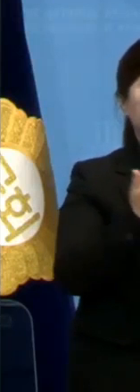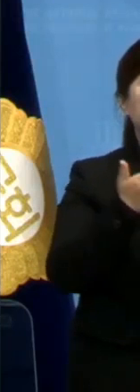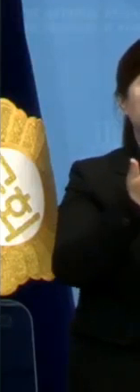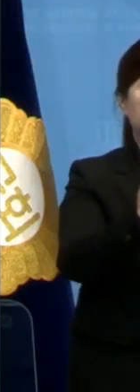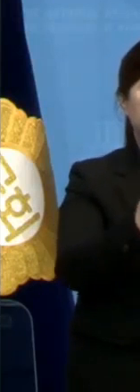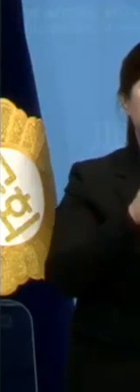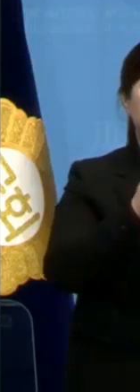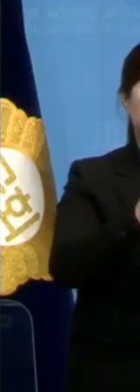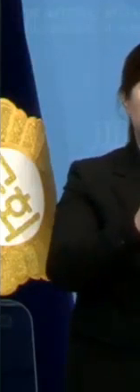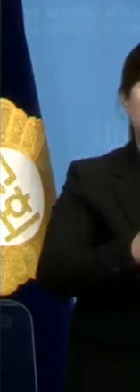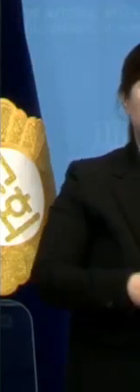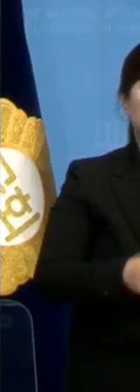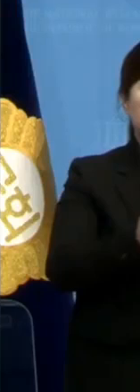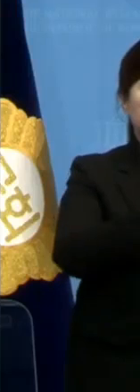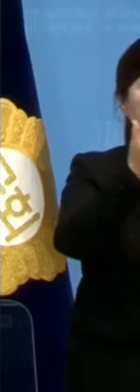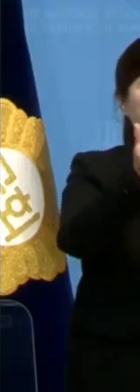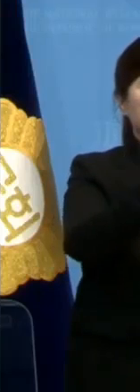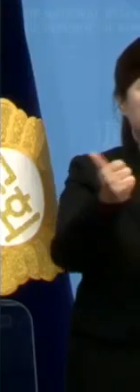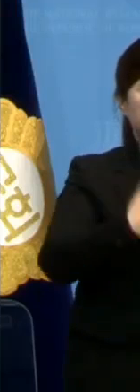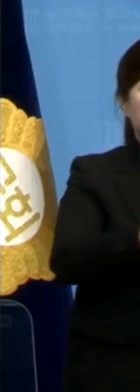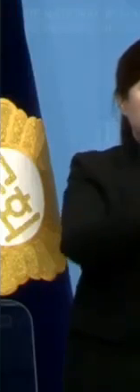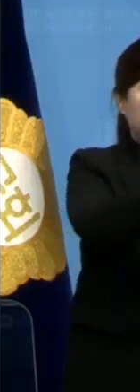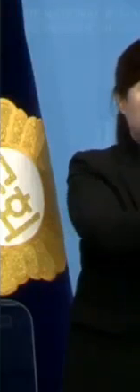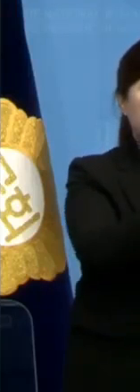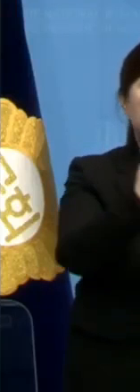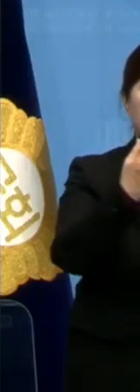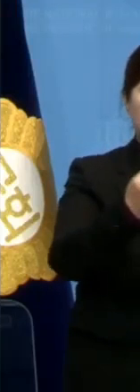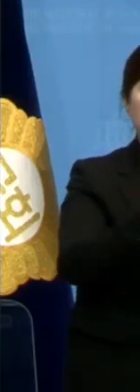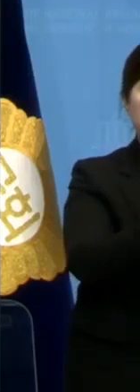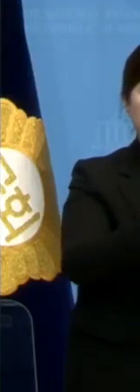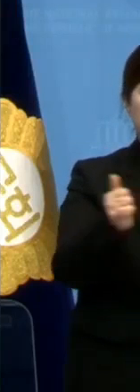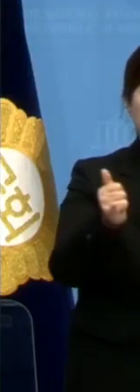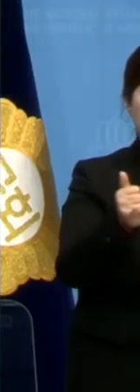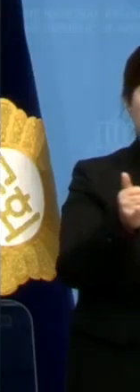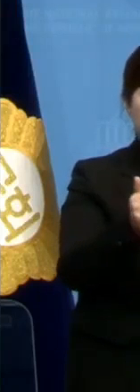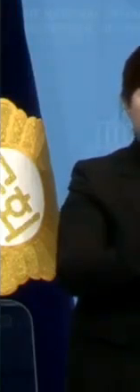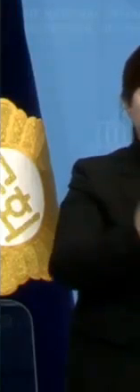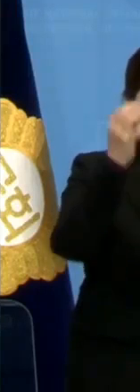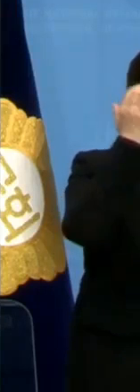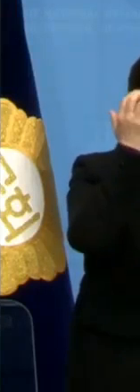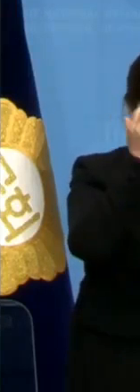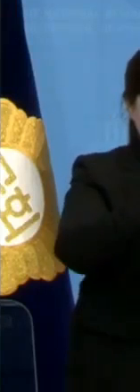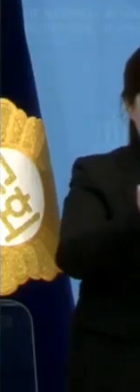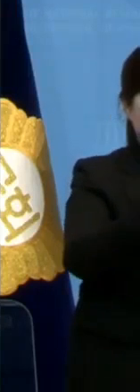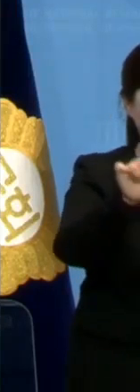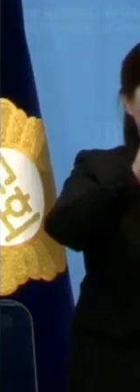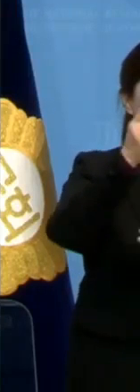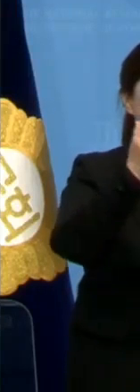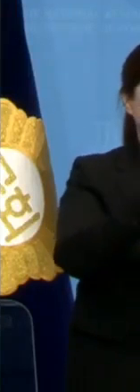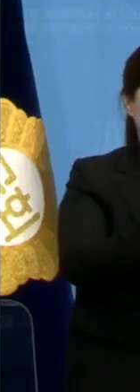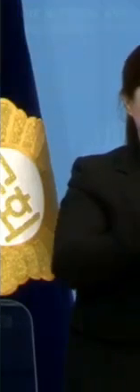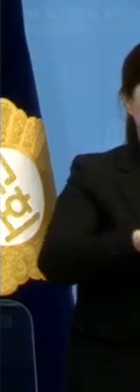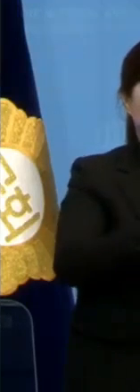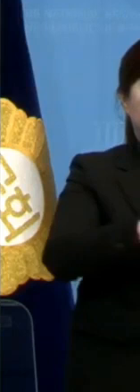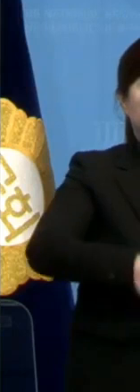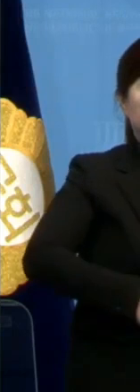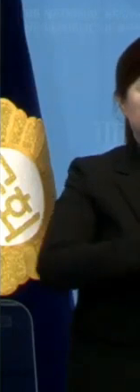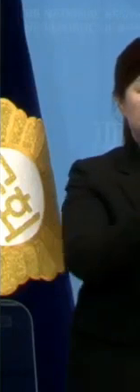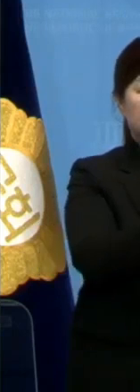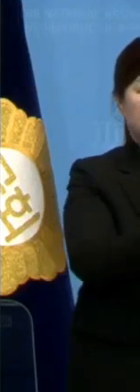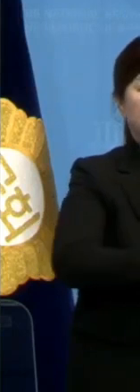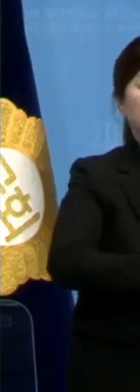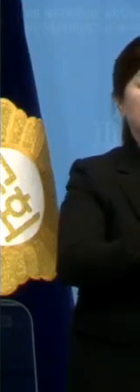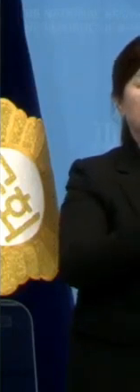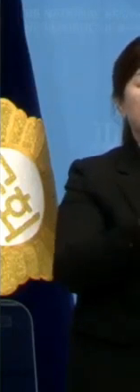통해 시민을 위해 애쓰는 분들이 2중, 3중 고를 겪지 않도록 필요한 지원을 적극적으로